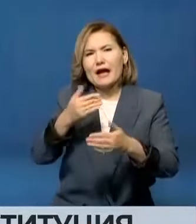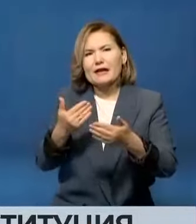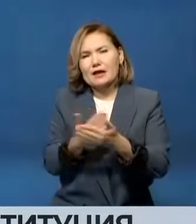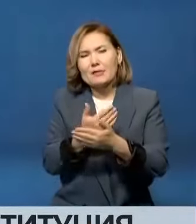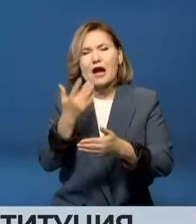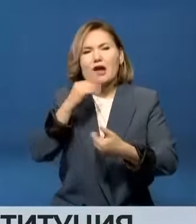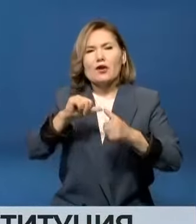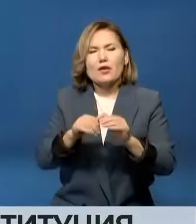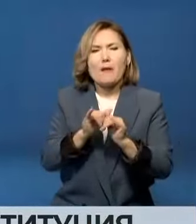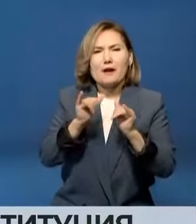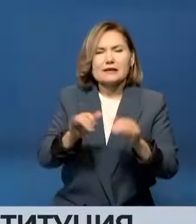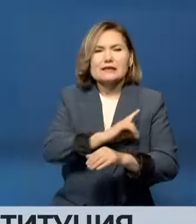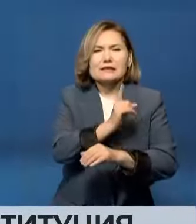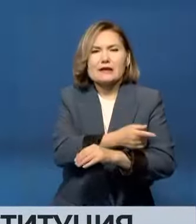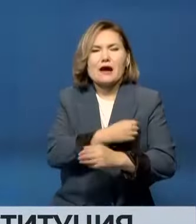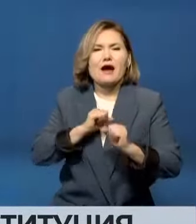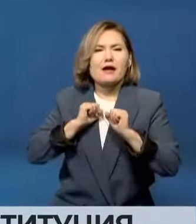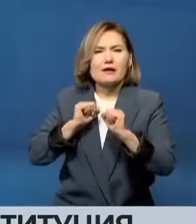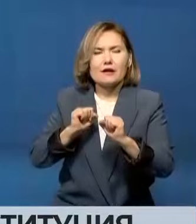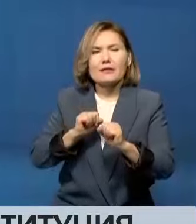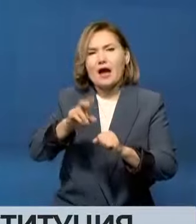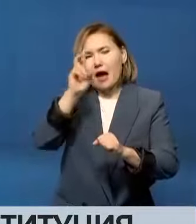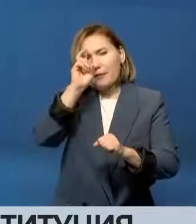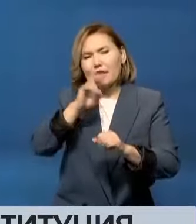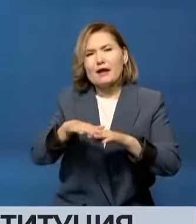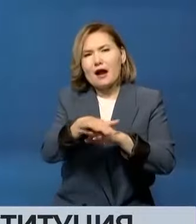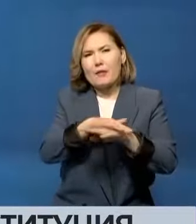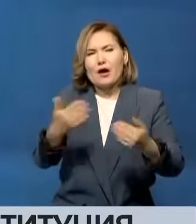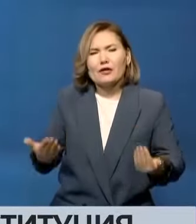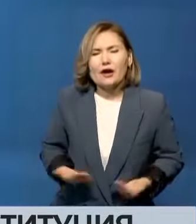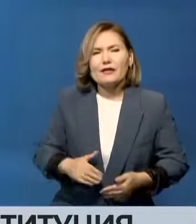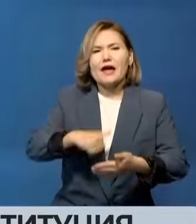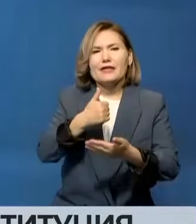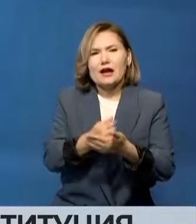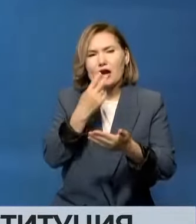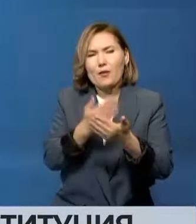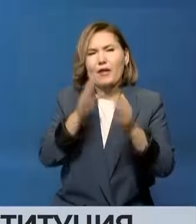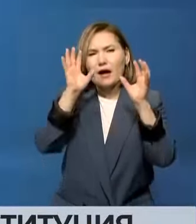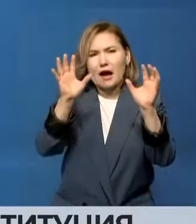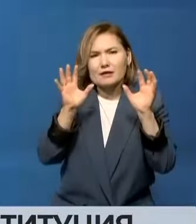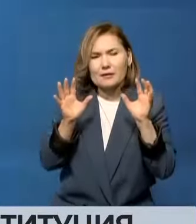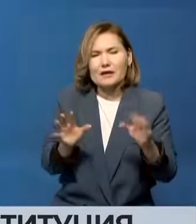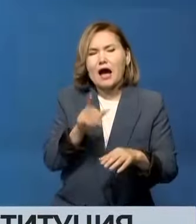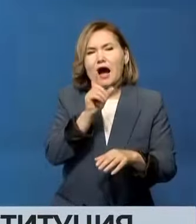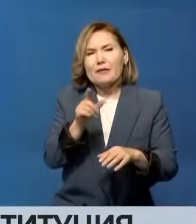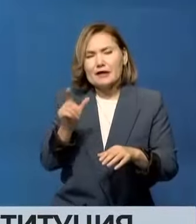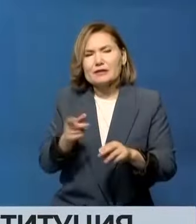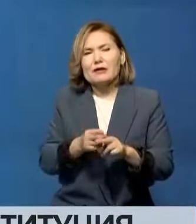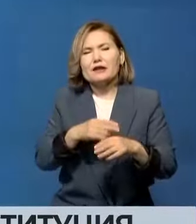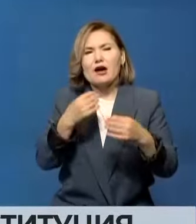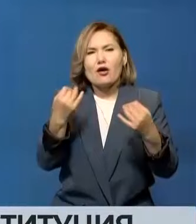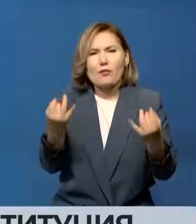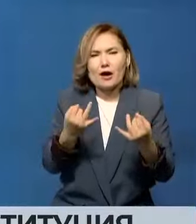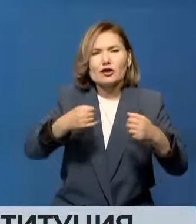дәйекті әрі тұрақты дамуының мызғымас кепілі. Мемлекет пен қоғам өмірінің негізін айқындайтын Конституцияда азаматтардың